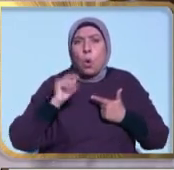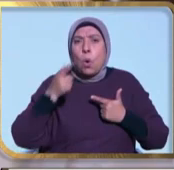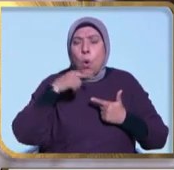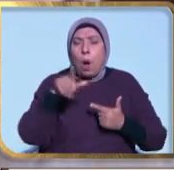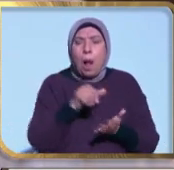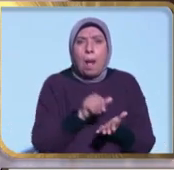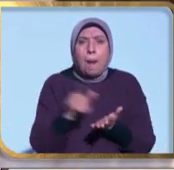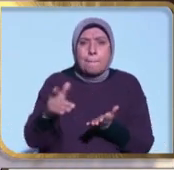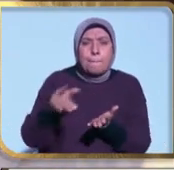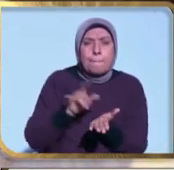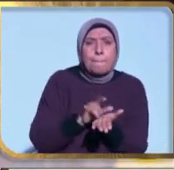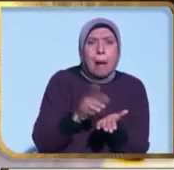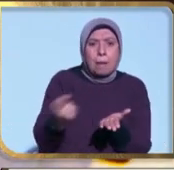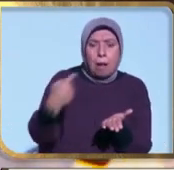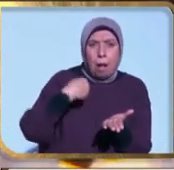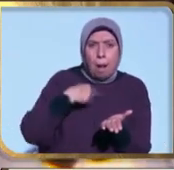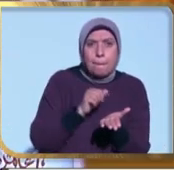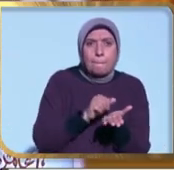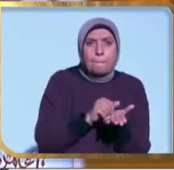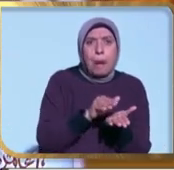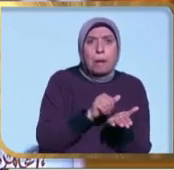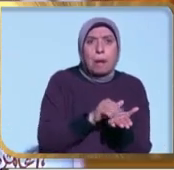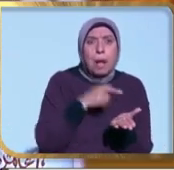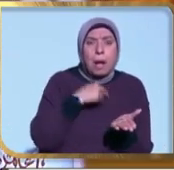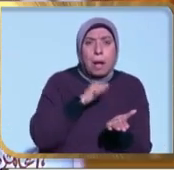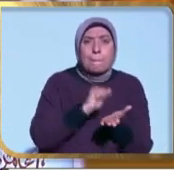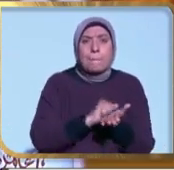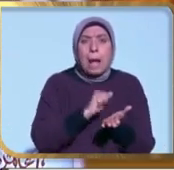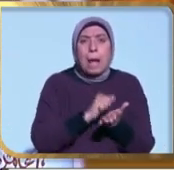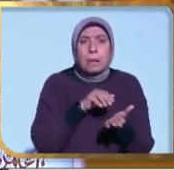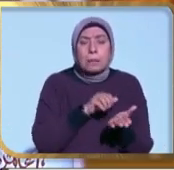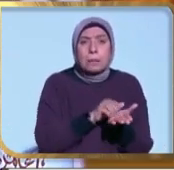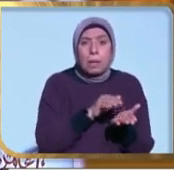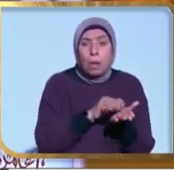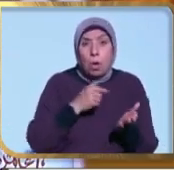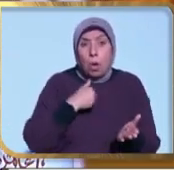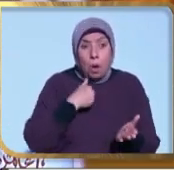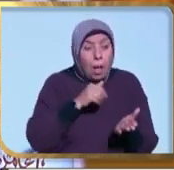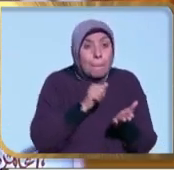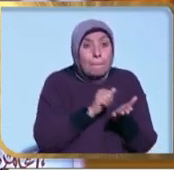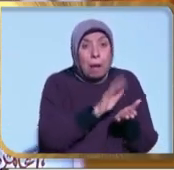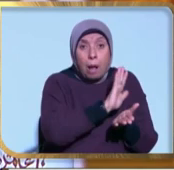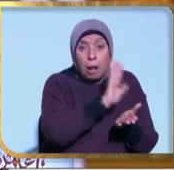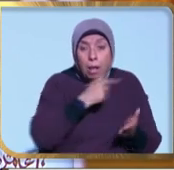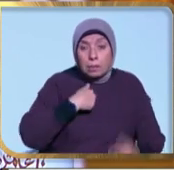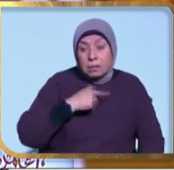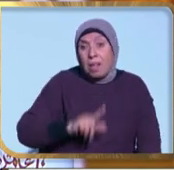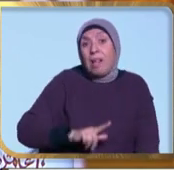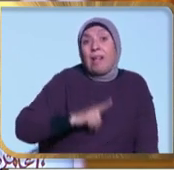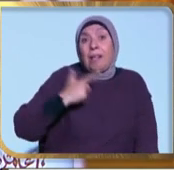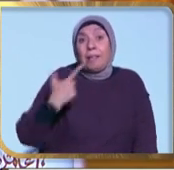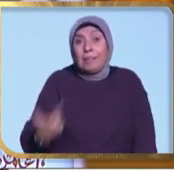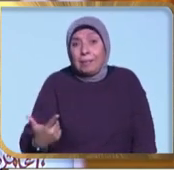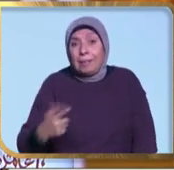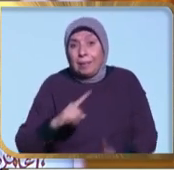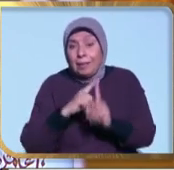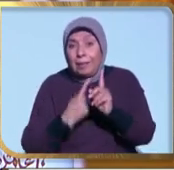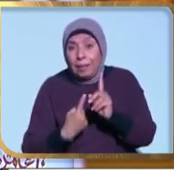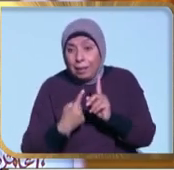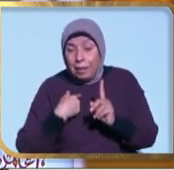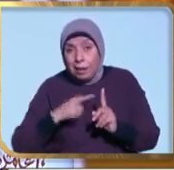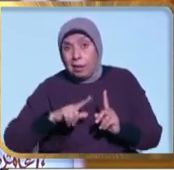وظاهروا على اخراجكم ان تولوهم ومن يتولهم فاولئك هم